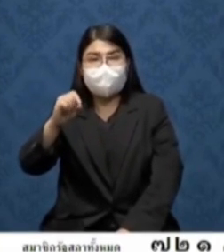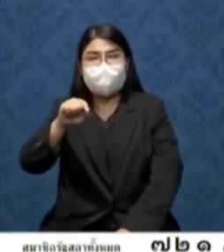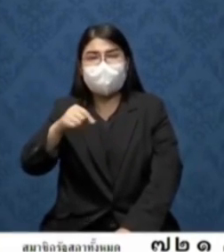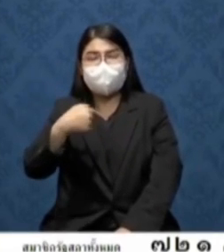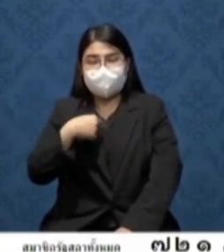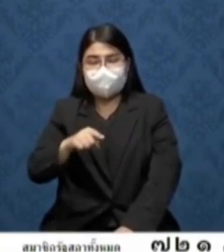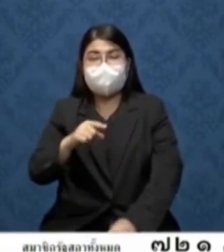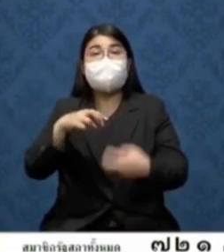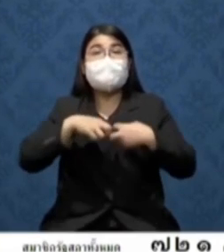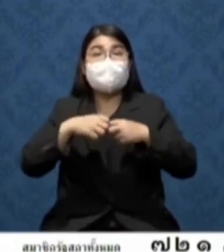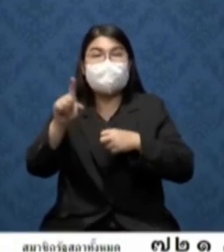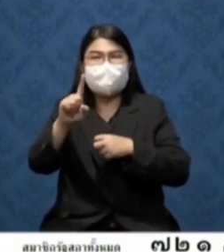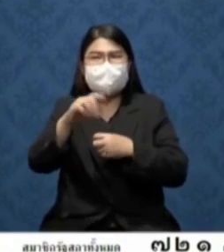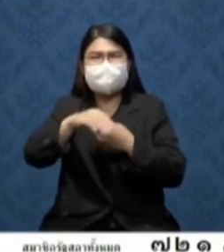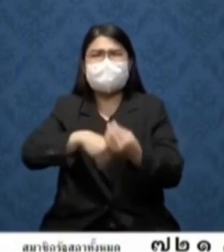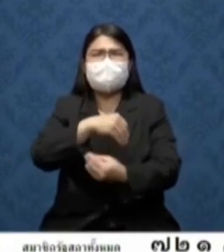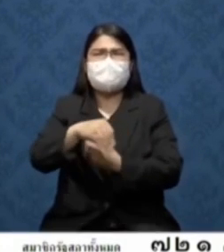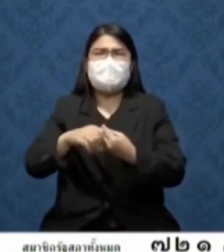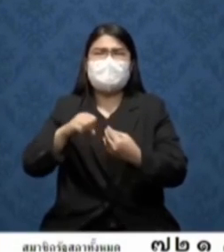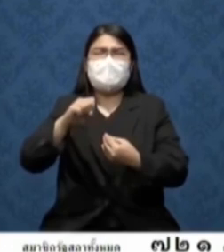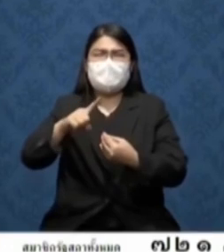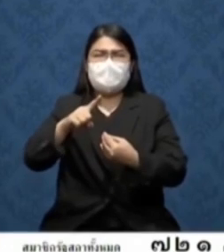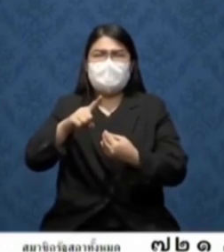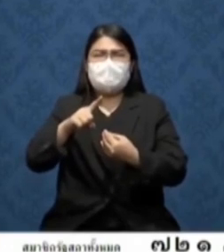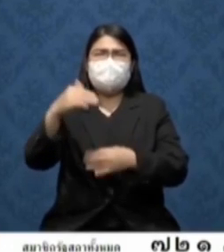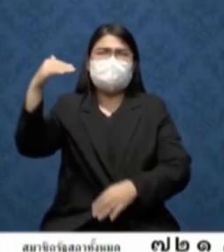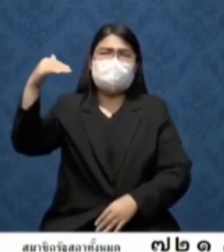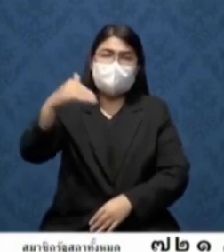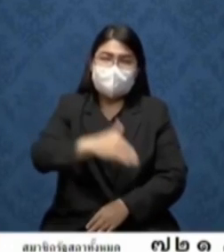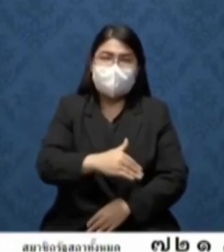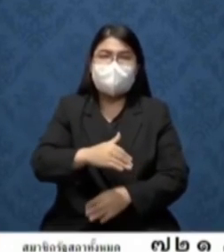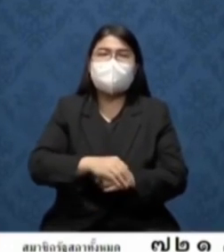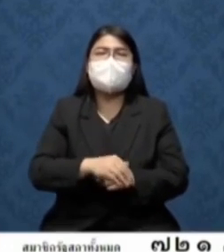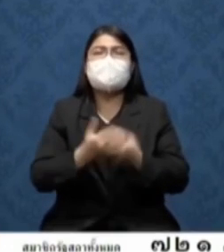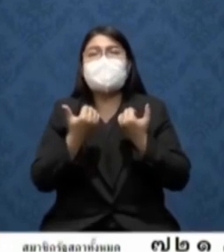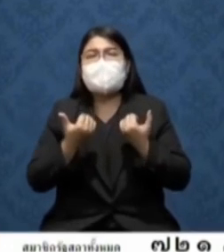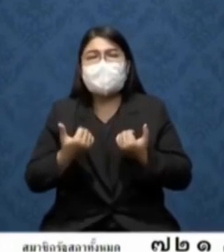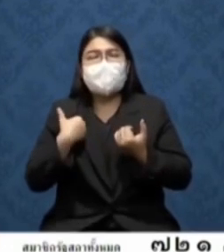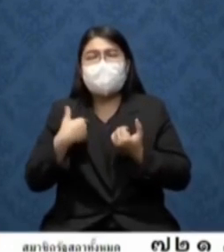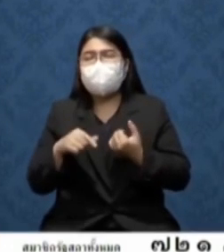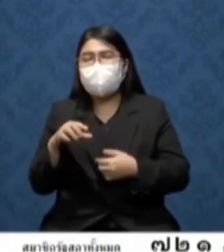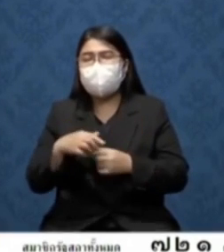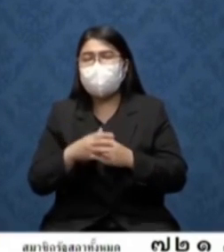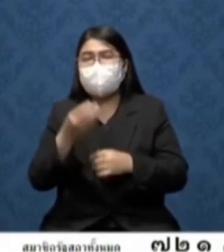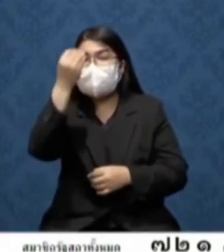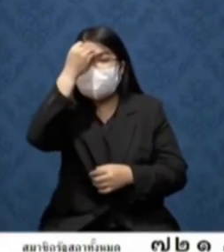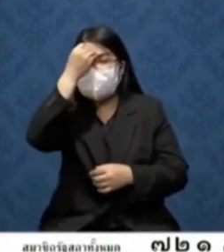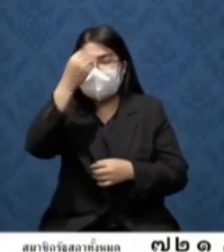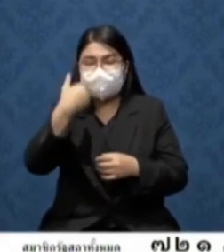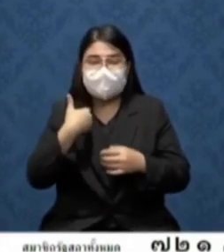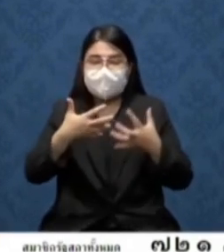บู่แตกเศรษฐกิจเข้าสู่ภาวะถดถอยญี่ปุ่นจำเป็นต้องหาเครื่องจักรเศรษฐกิจตัวใหม่เ